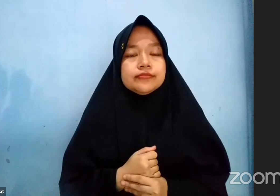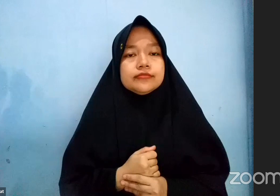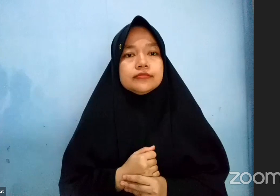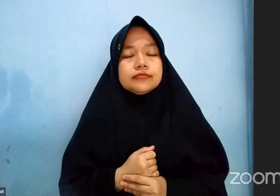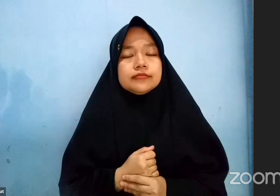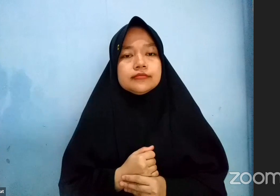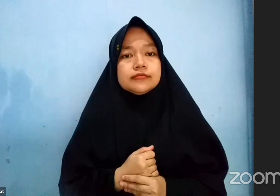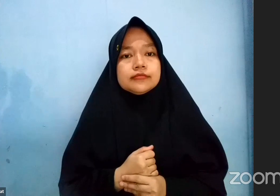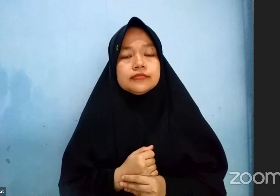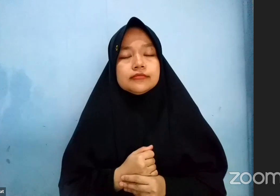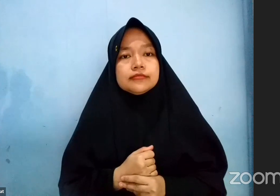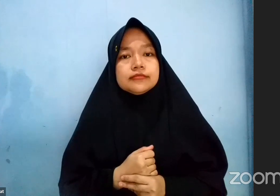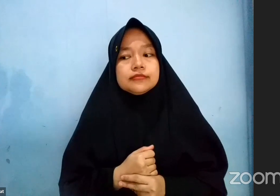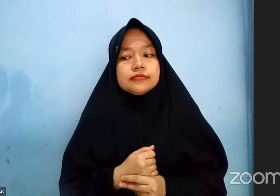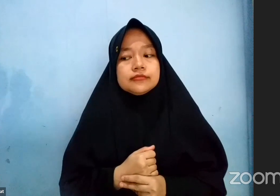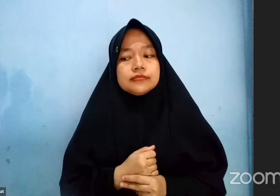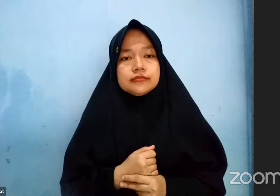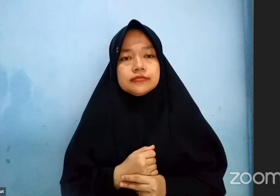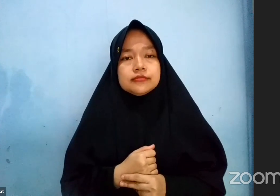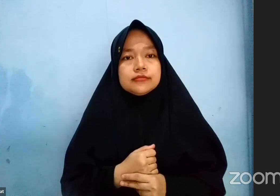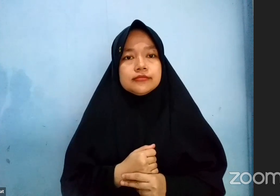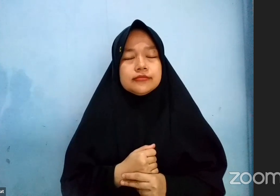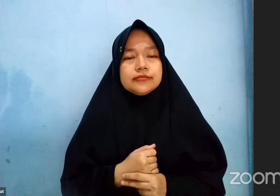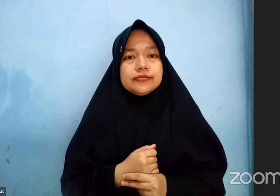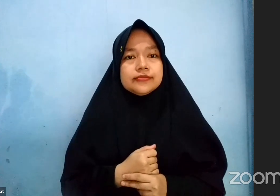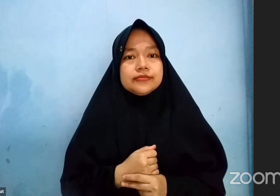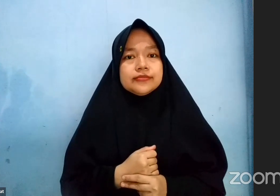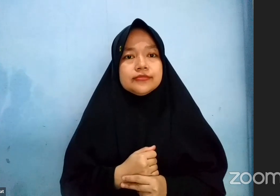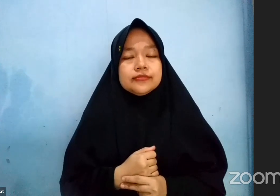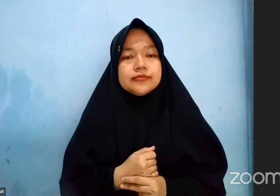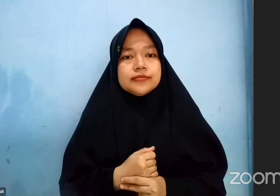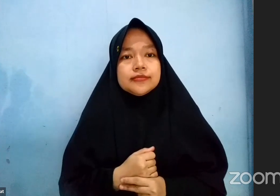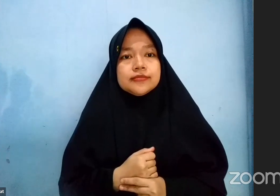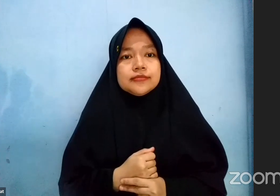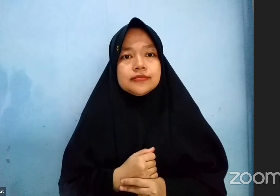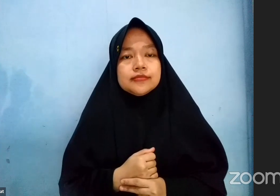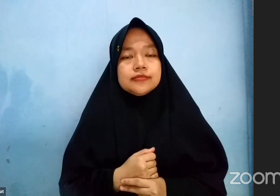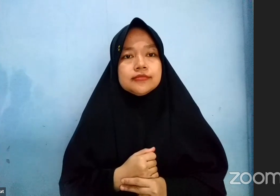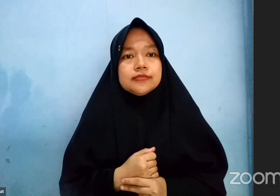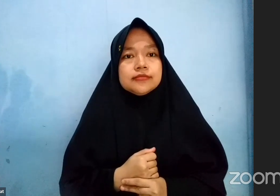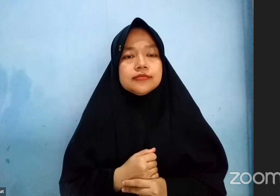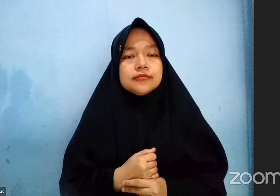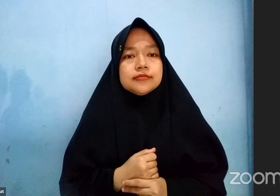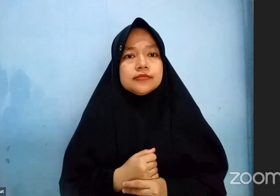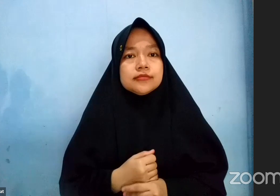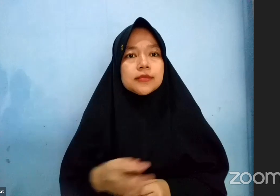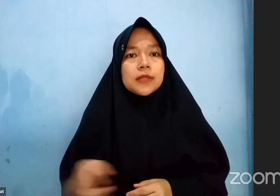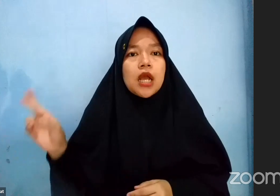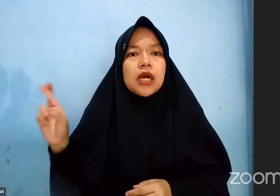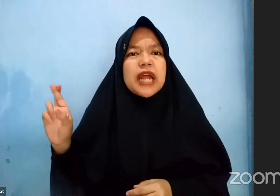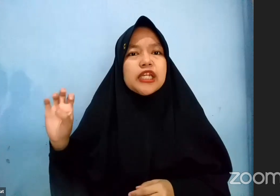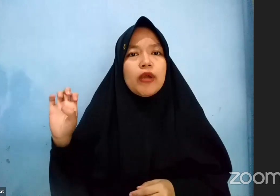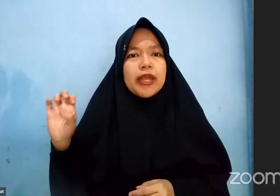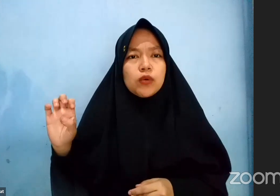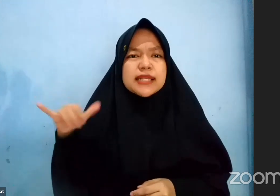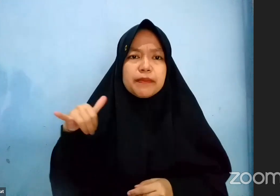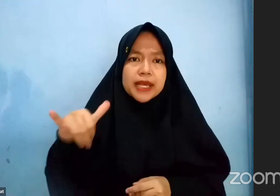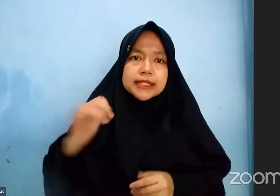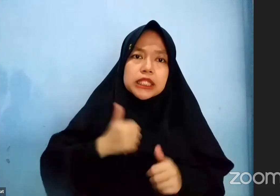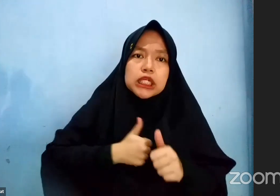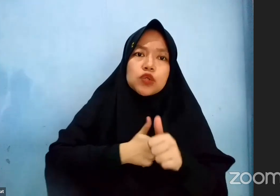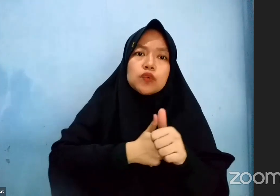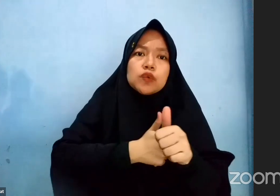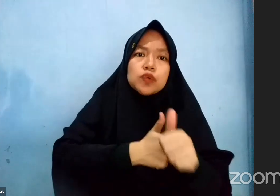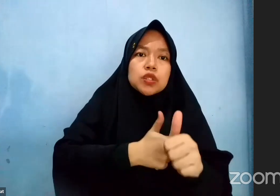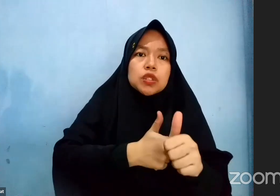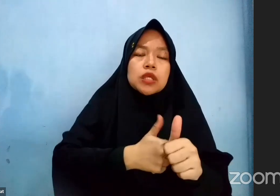pastinya dan verifikasi cerita si karena itu jadi belum bisa orang luar memasukkan tiba-tiba konten itu belum belum memungkinkan